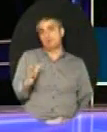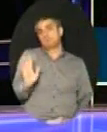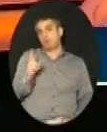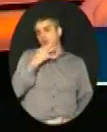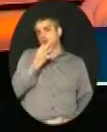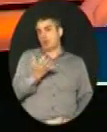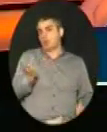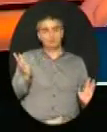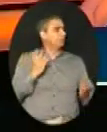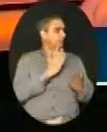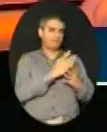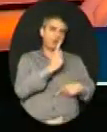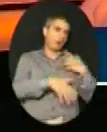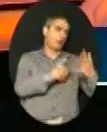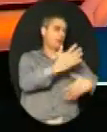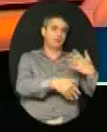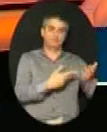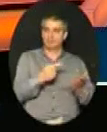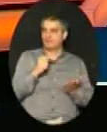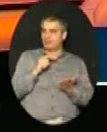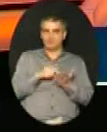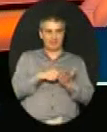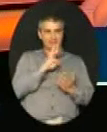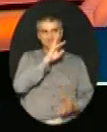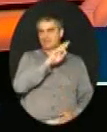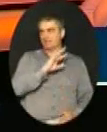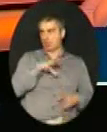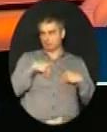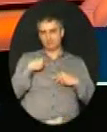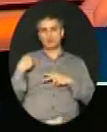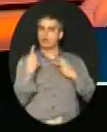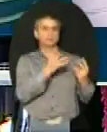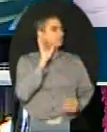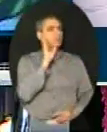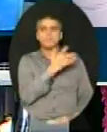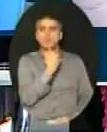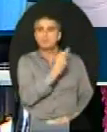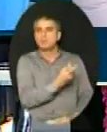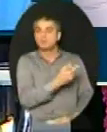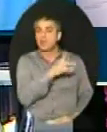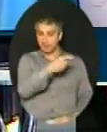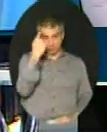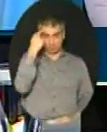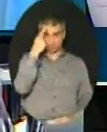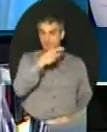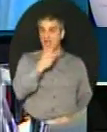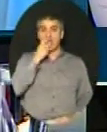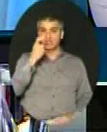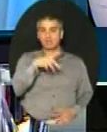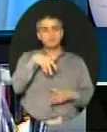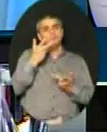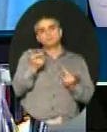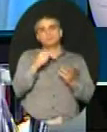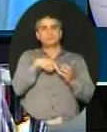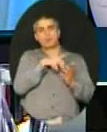לראשונה. כרגע אין שום שאלה בפנה. בגלל ששרי חלקה עליך, אני רוצה לחזור אלייך. האם את חושבת שאריה דרי מתוך